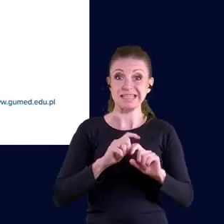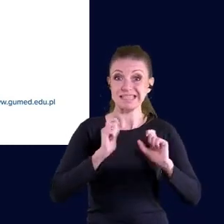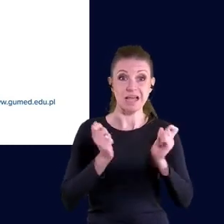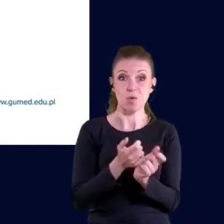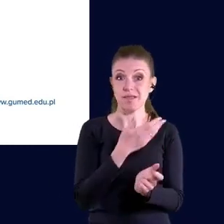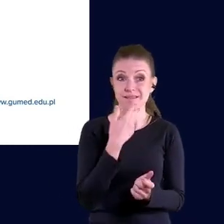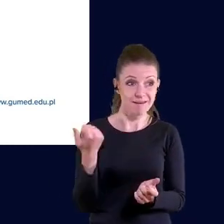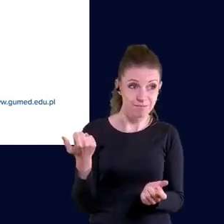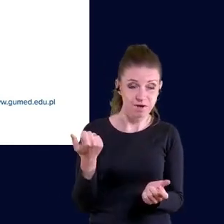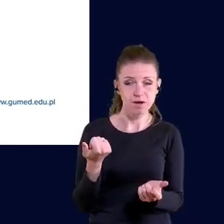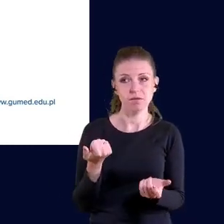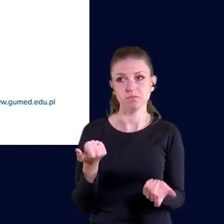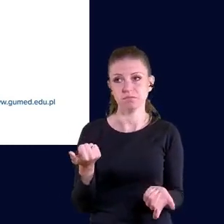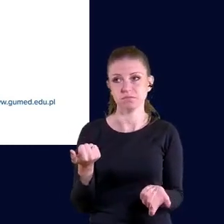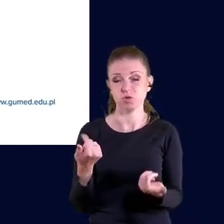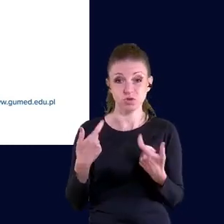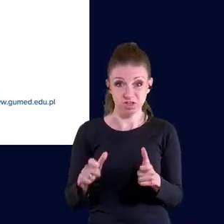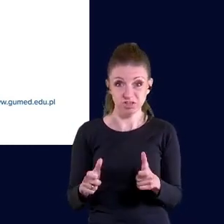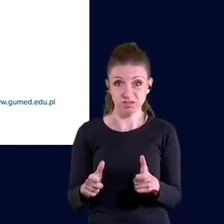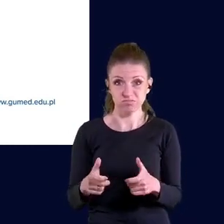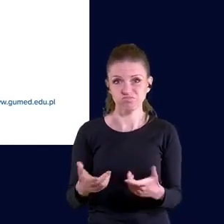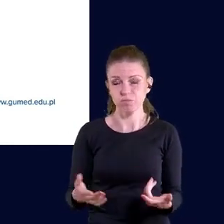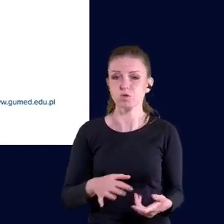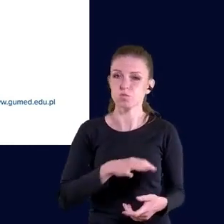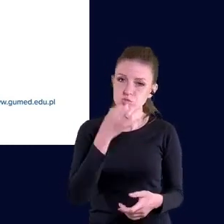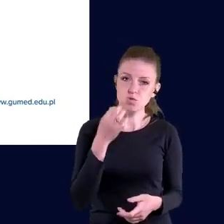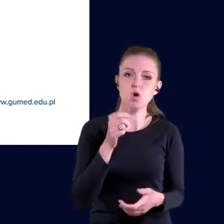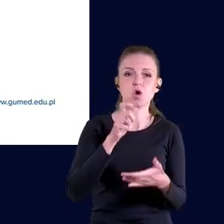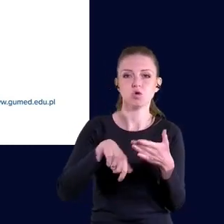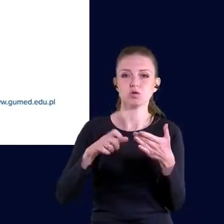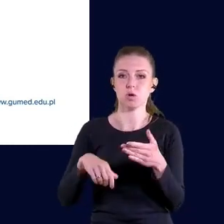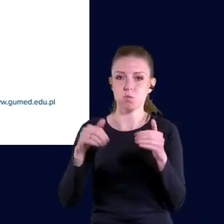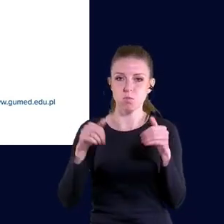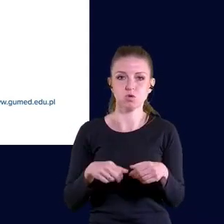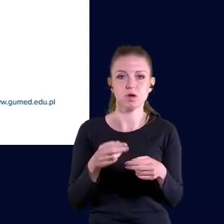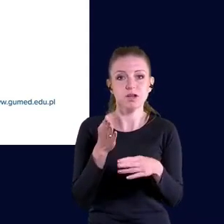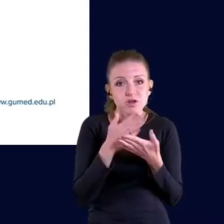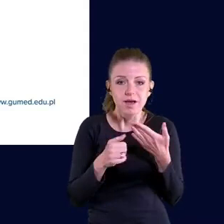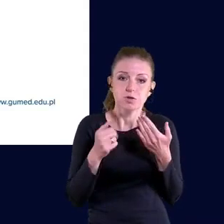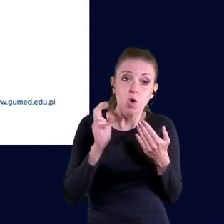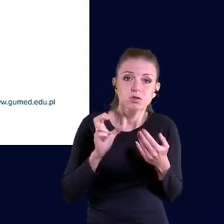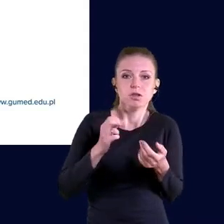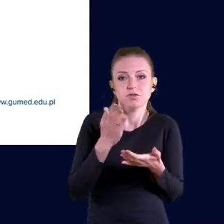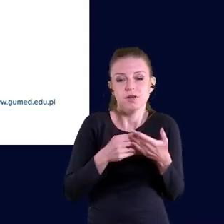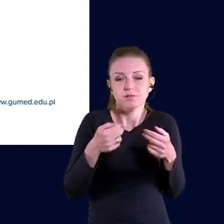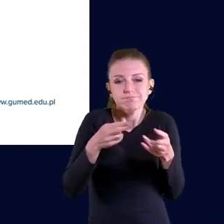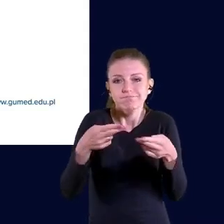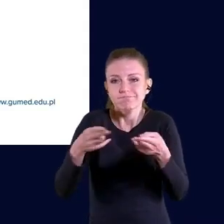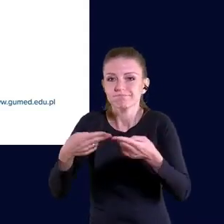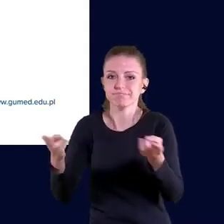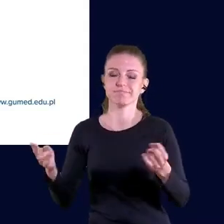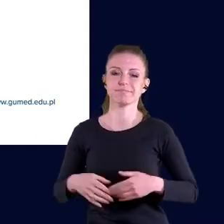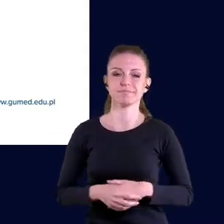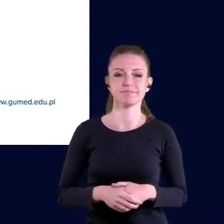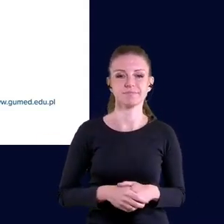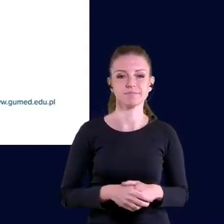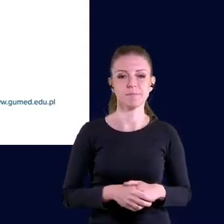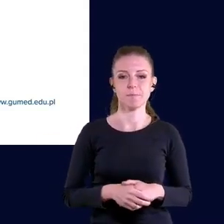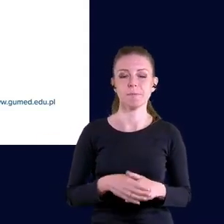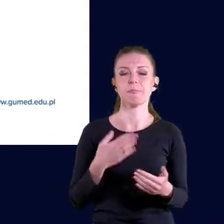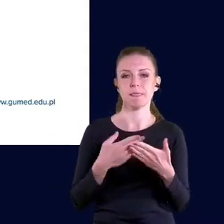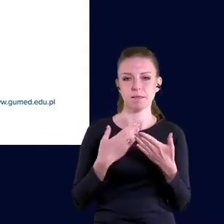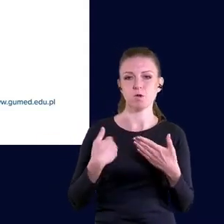nie mamy zgodę na udostępnienie wszystkich rozdziałów po tym jak pliki monografii Cegielniana pliki